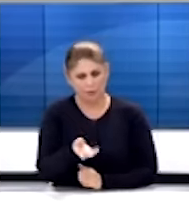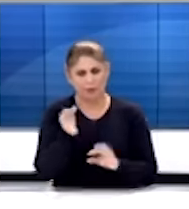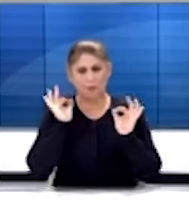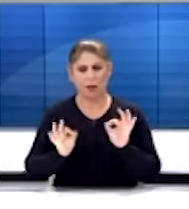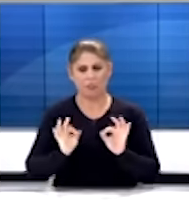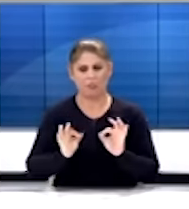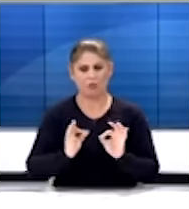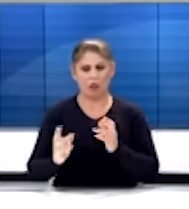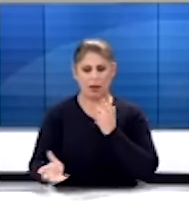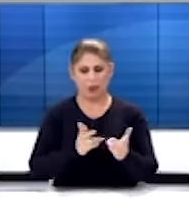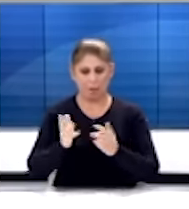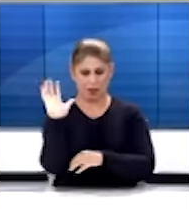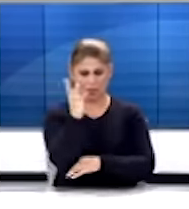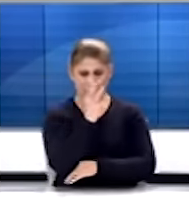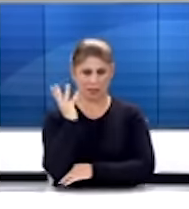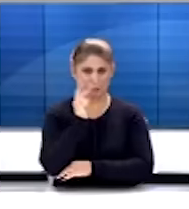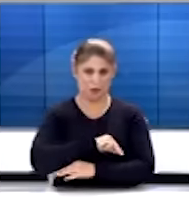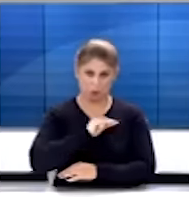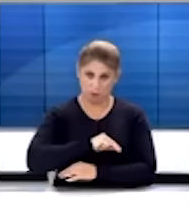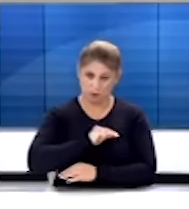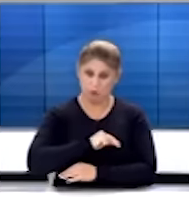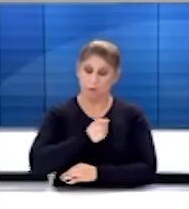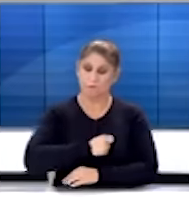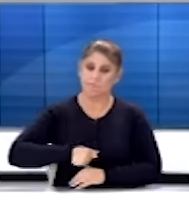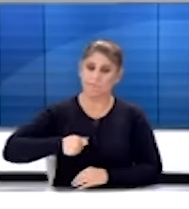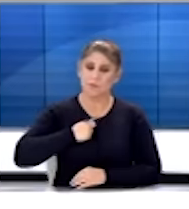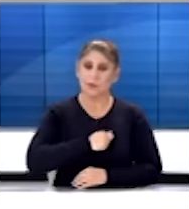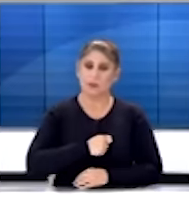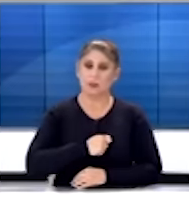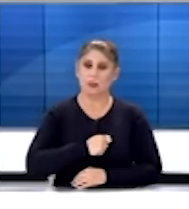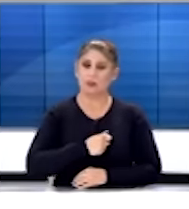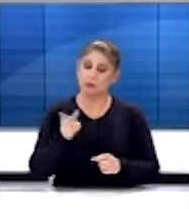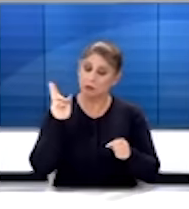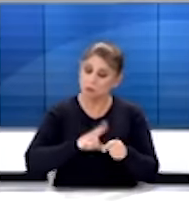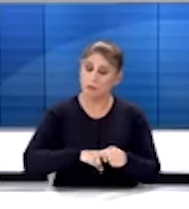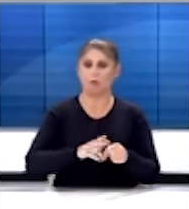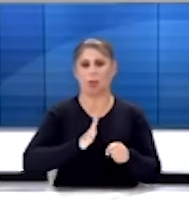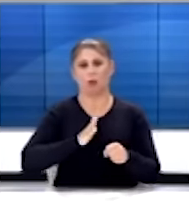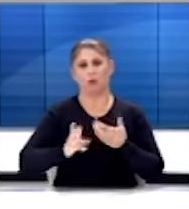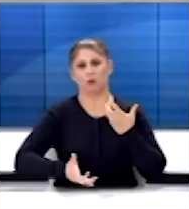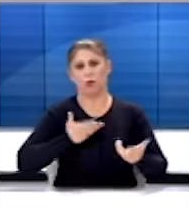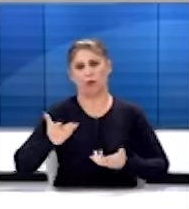φορά καμένα δάση, περιουσίες, δυστυχώς και απώλειες σε ανθρώπινες ζωές.